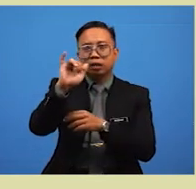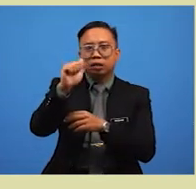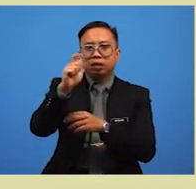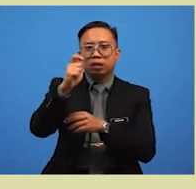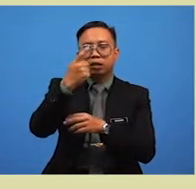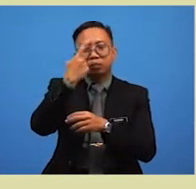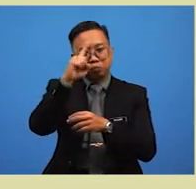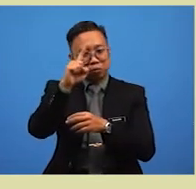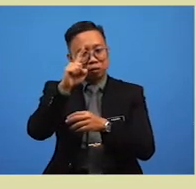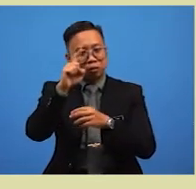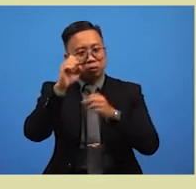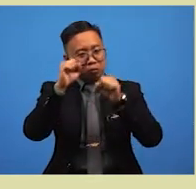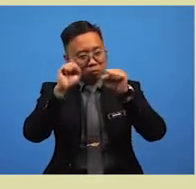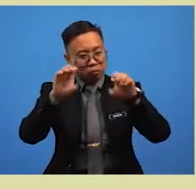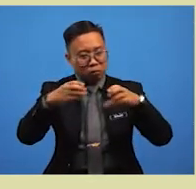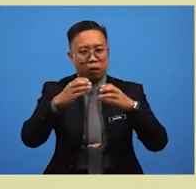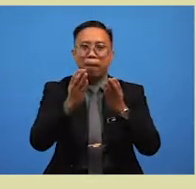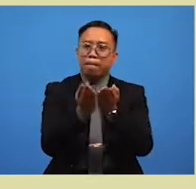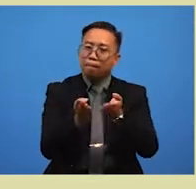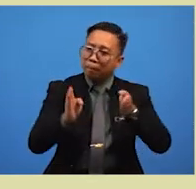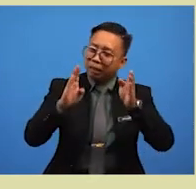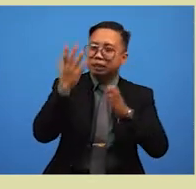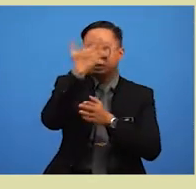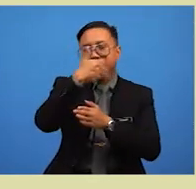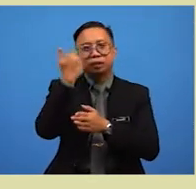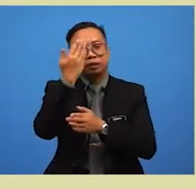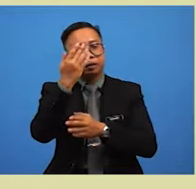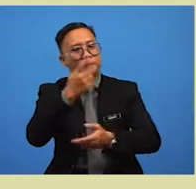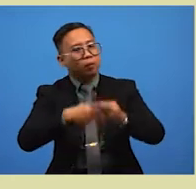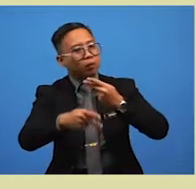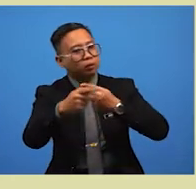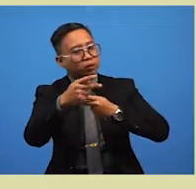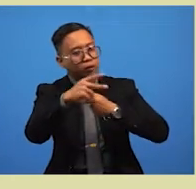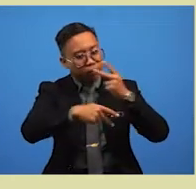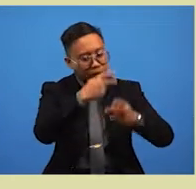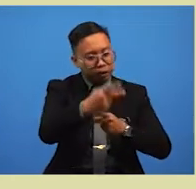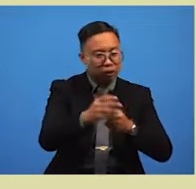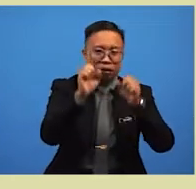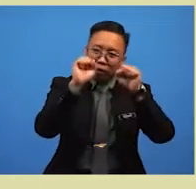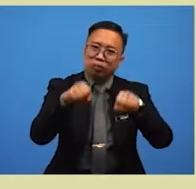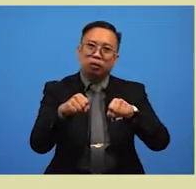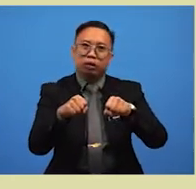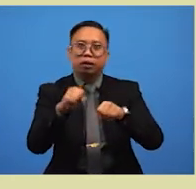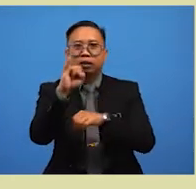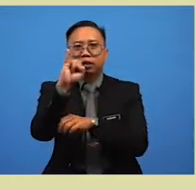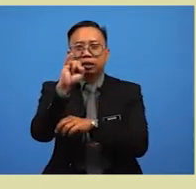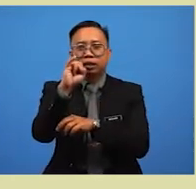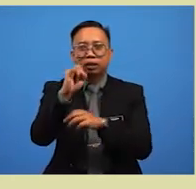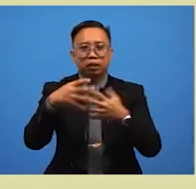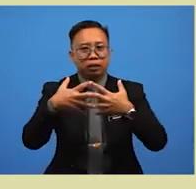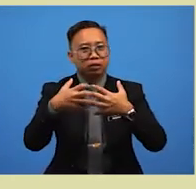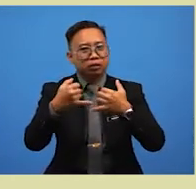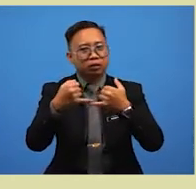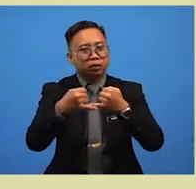dibuat pelbagai bekas yang cantik. Jadi, proses luluh hawa kimia menggalakkan kegiatan industri desa